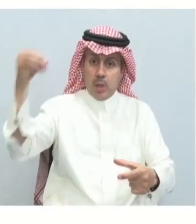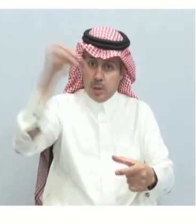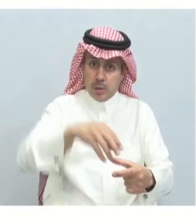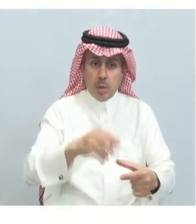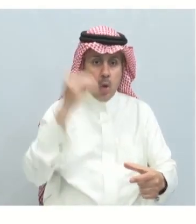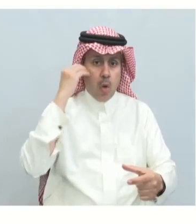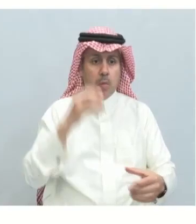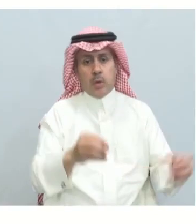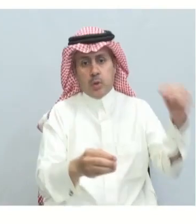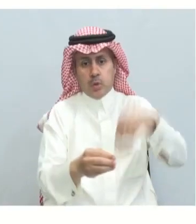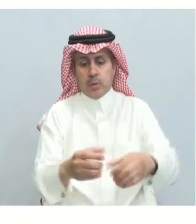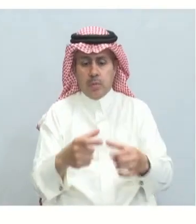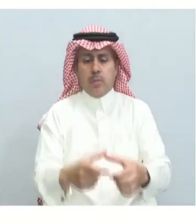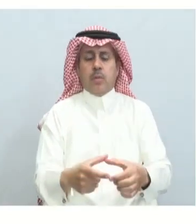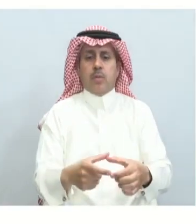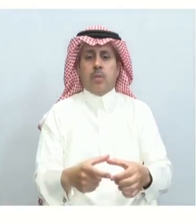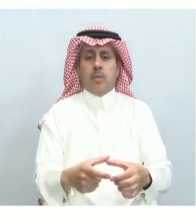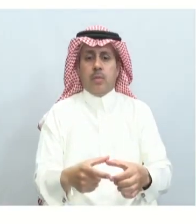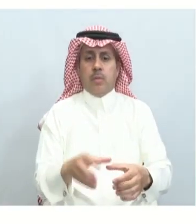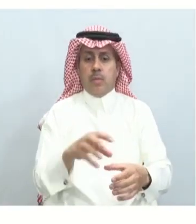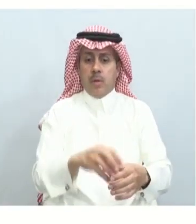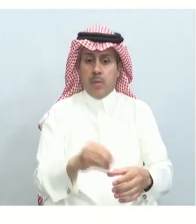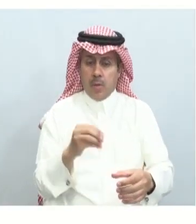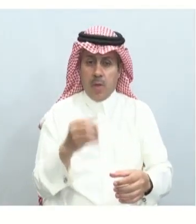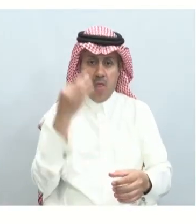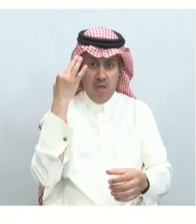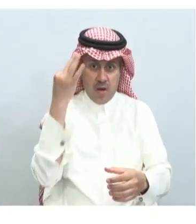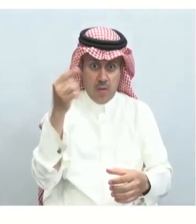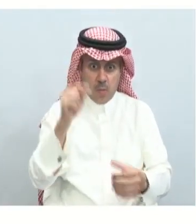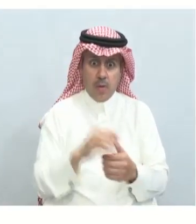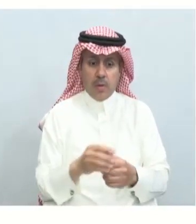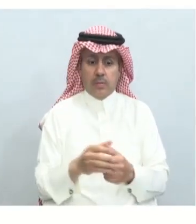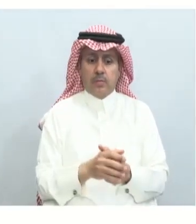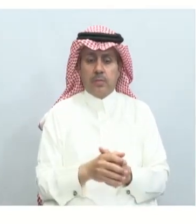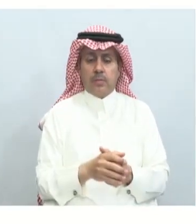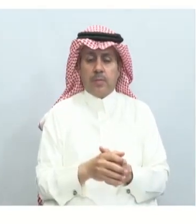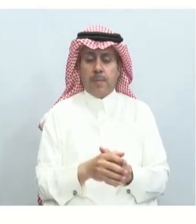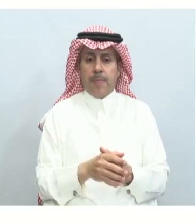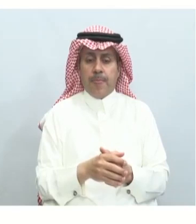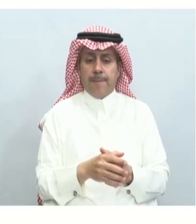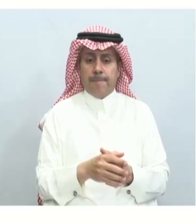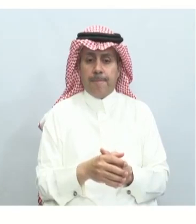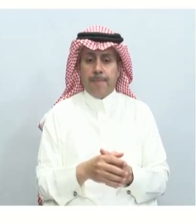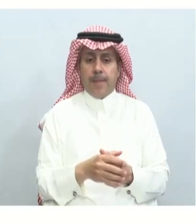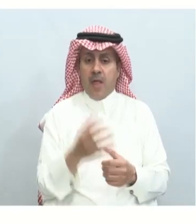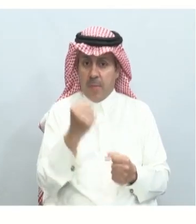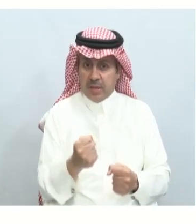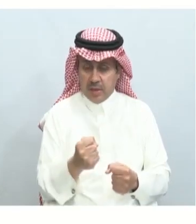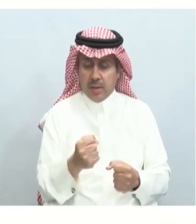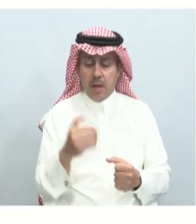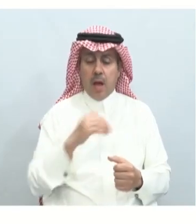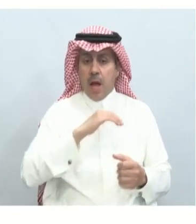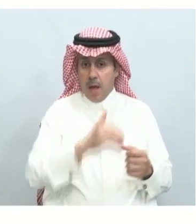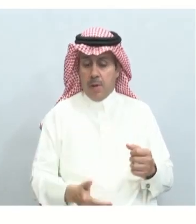لازمه ثم يتم اعاده ثلاث من البويضات الملقحه تقريبا لان احتمال عدم ثبات الحمل